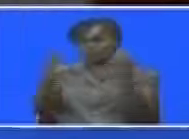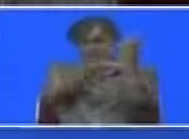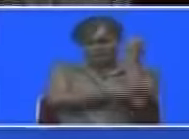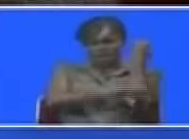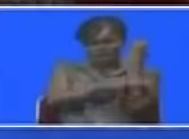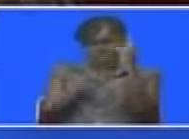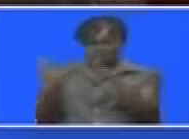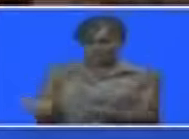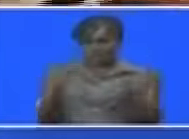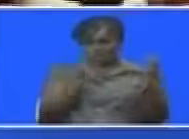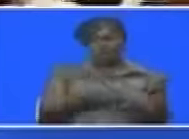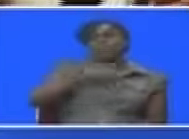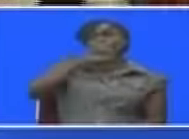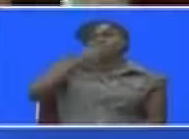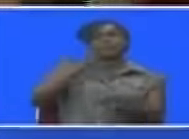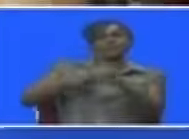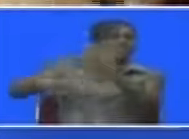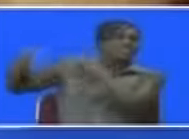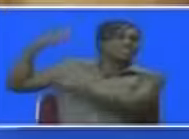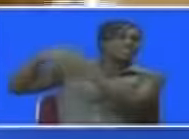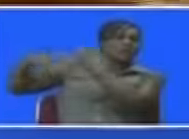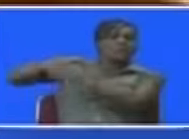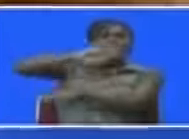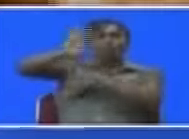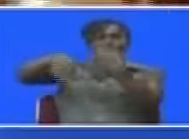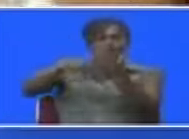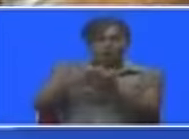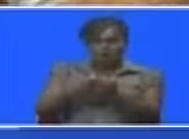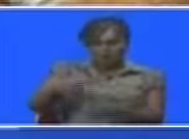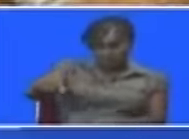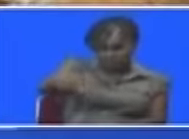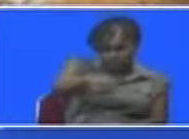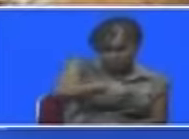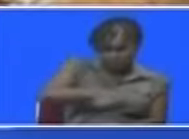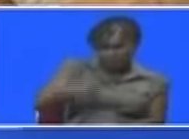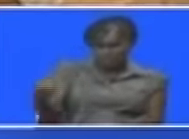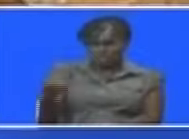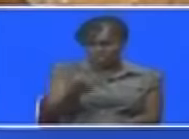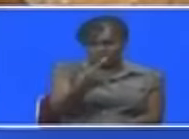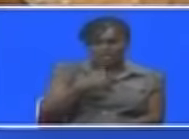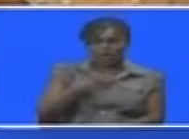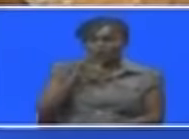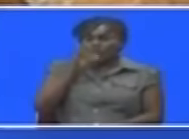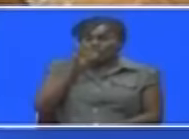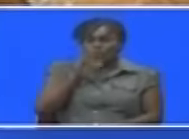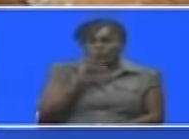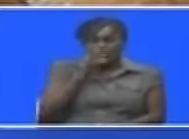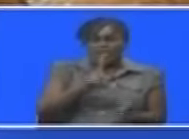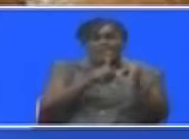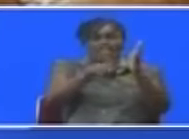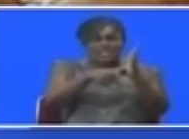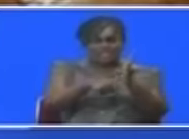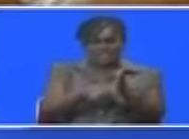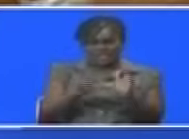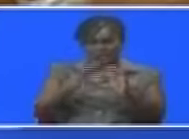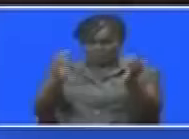Kawaida ya unywaji hapa tangu jadi, wote hukaa kwa mviringo, kila mmoja na mrija wake, kisha kibuyu